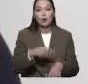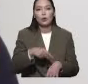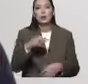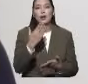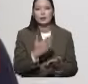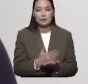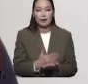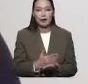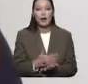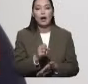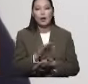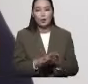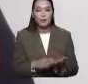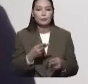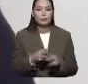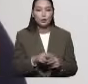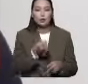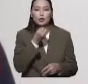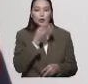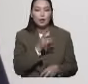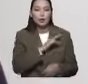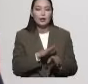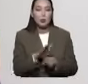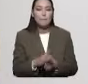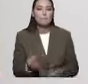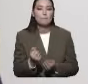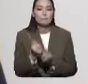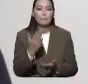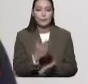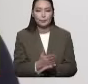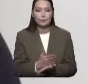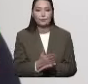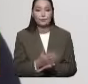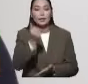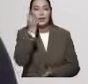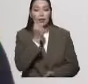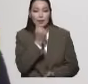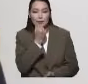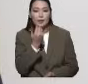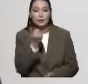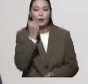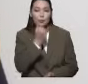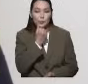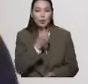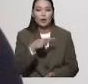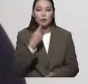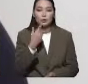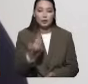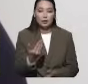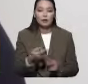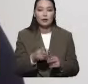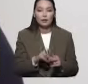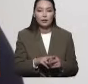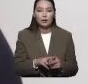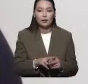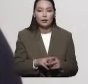Және арғарай сол жақсылықты істеуге мотивация алады. Рахмет, рахмет сөзінің айлыққа қарағанда